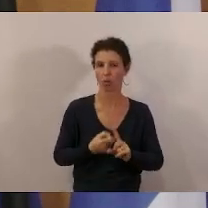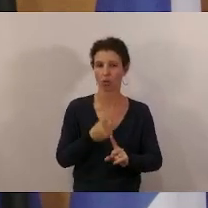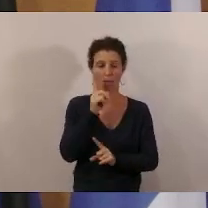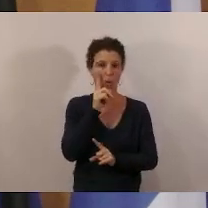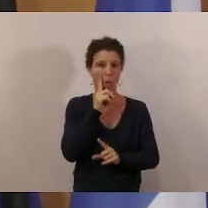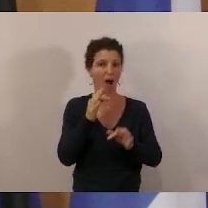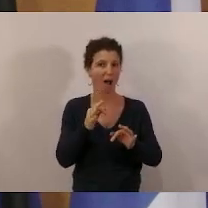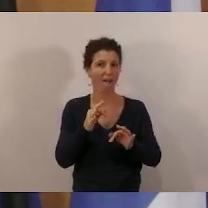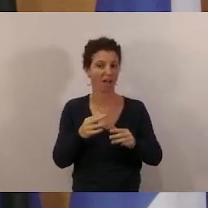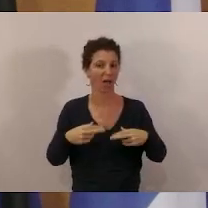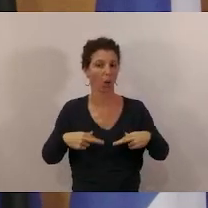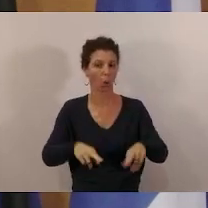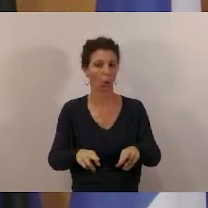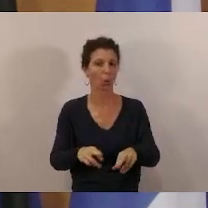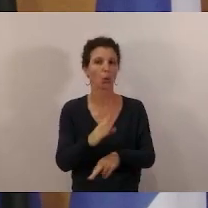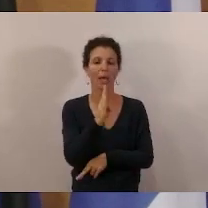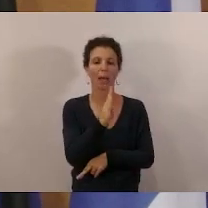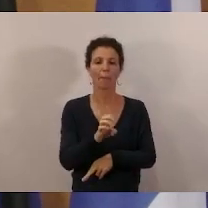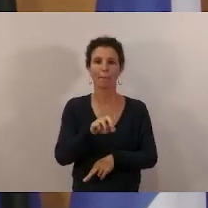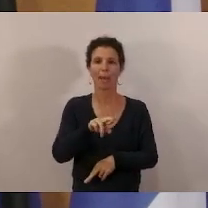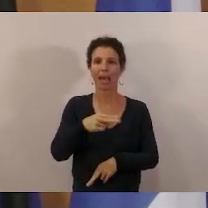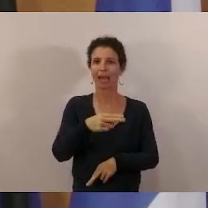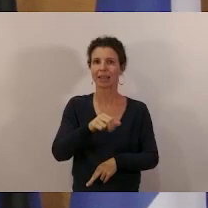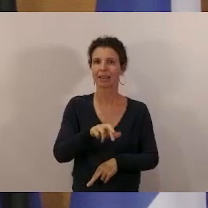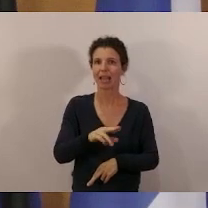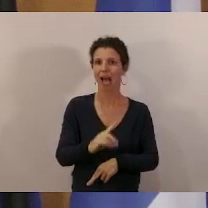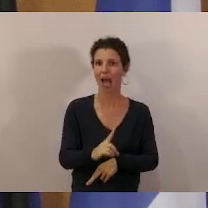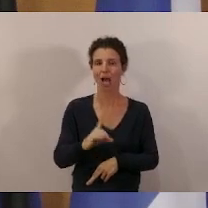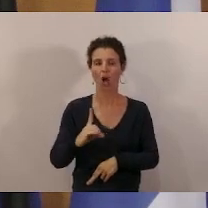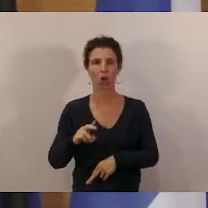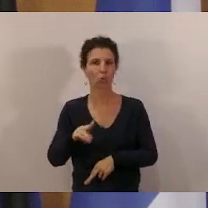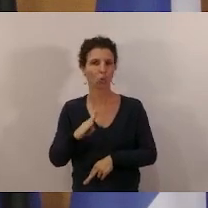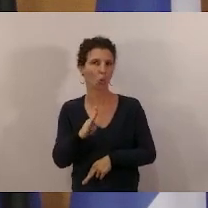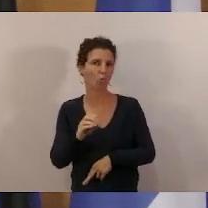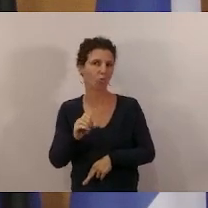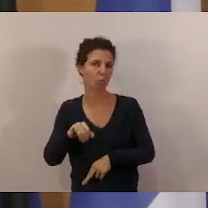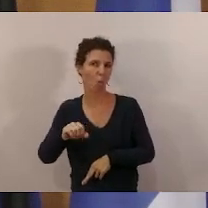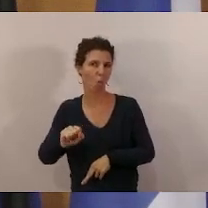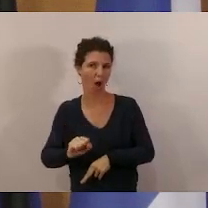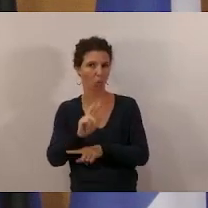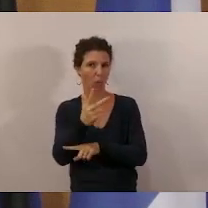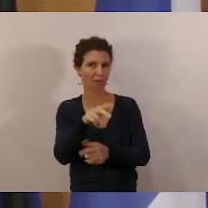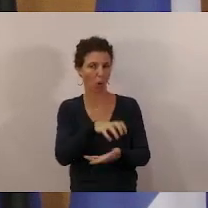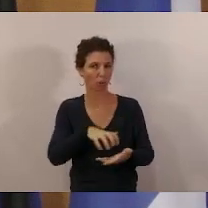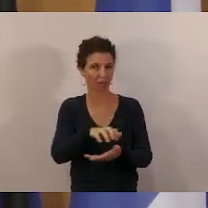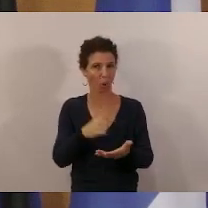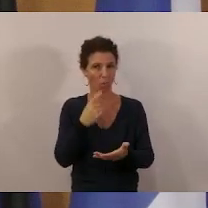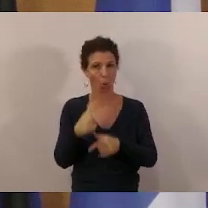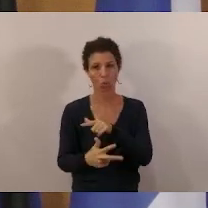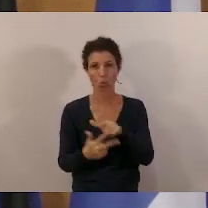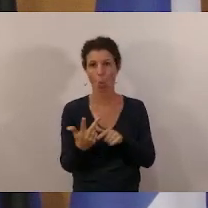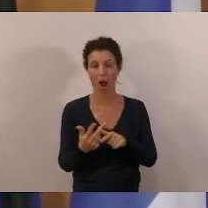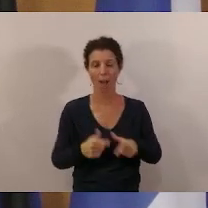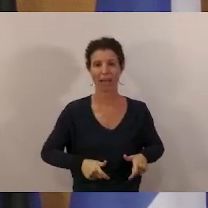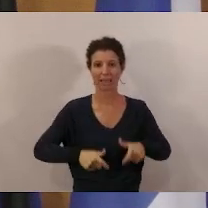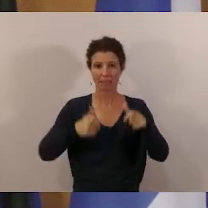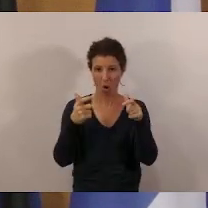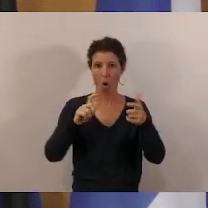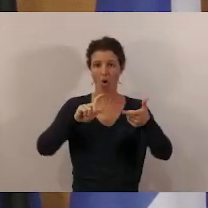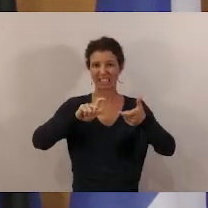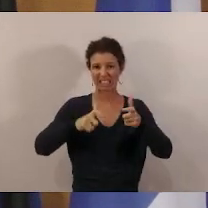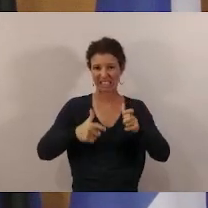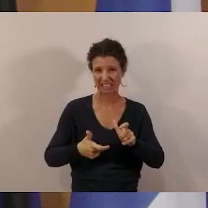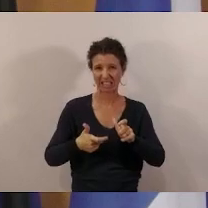rue Bernard-Dubois dans le premier arrondissement. Sur les trois bâtiments sinistrés du 78, 80